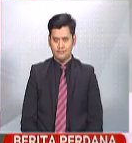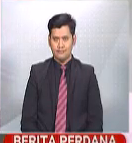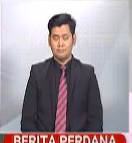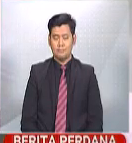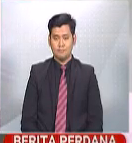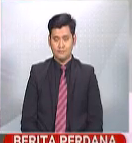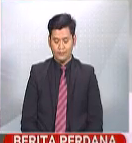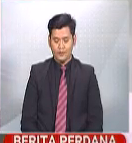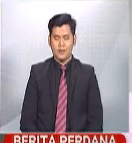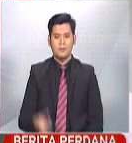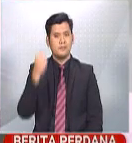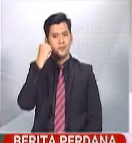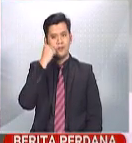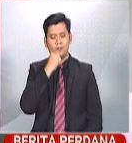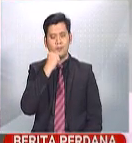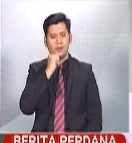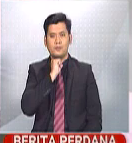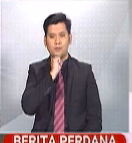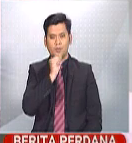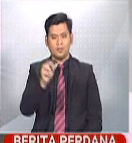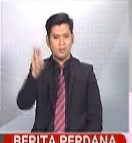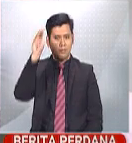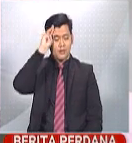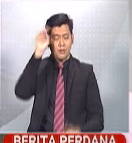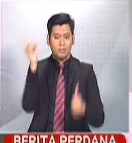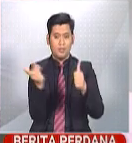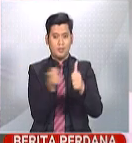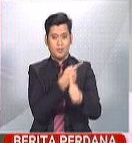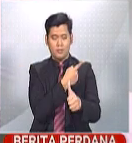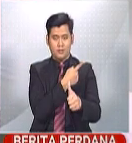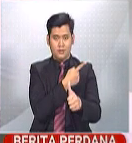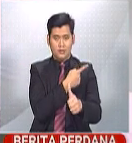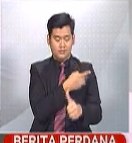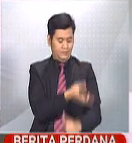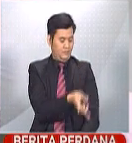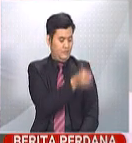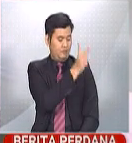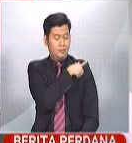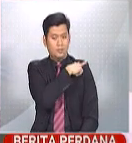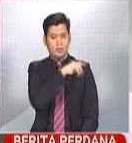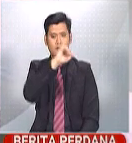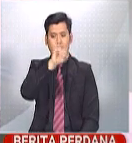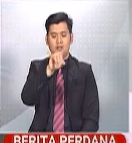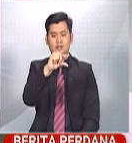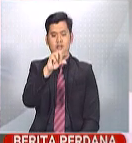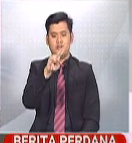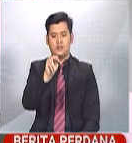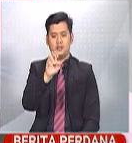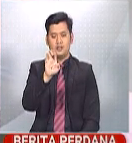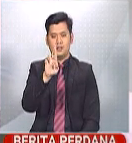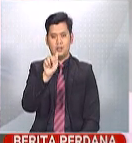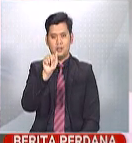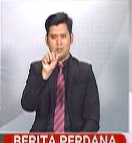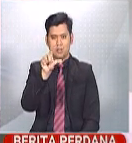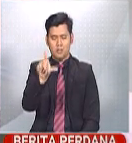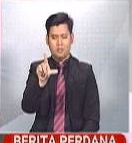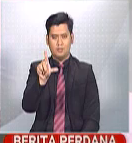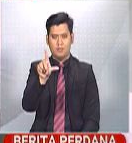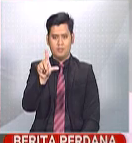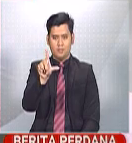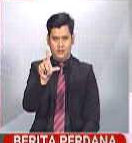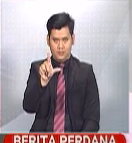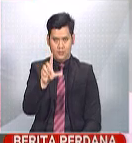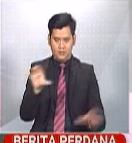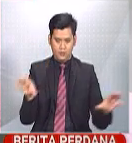Diangkat sebagai wanita bukan Melayu pertama berpangkat Jeneral 2 bintang. Brigadier Jeneral Suria Kala Suria Begavan